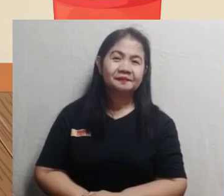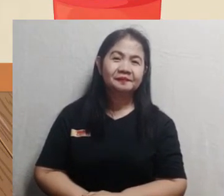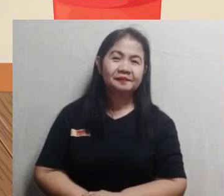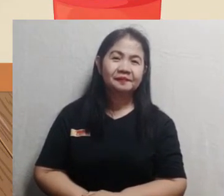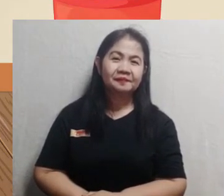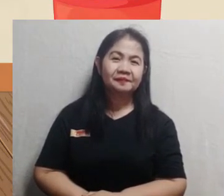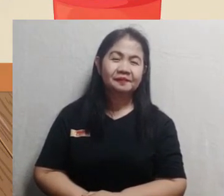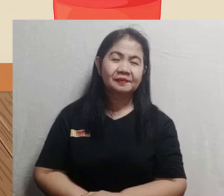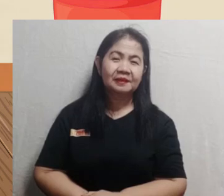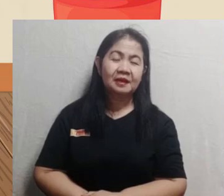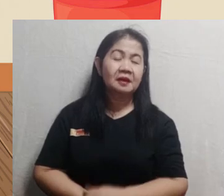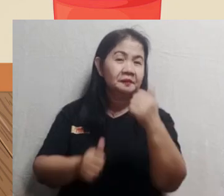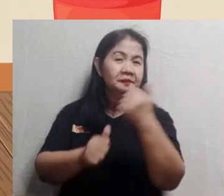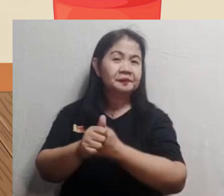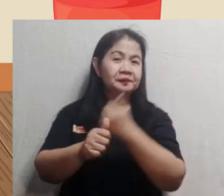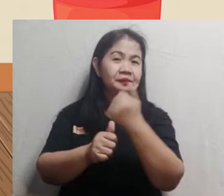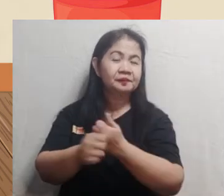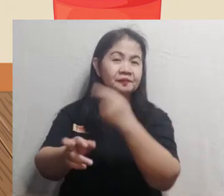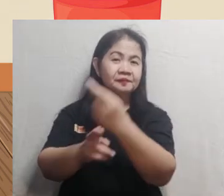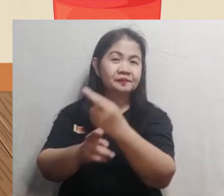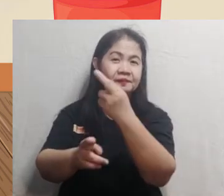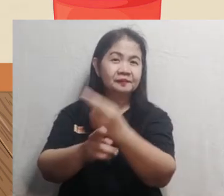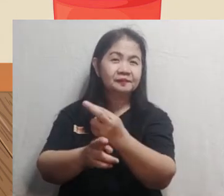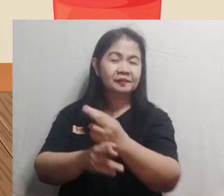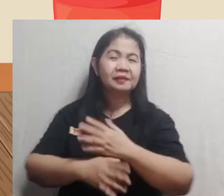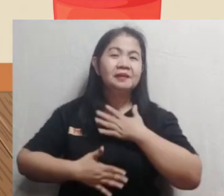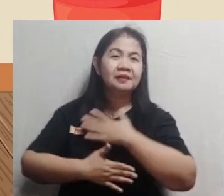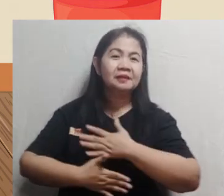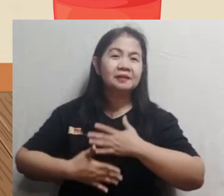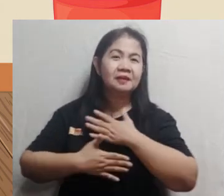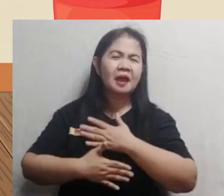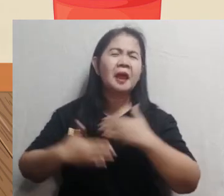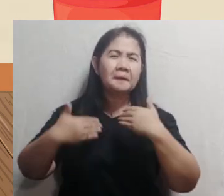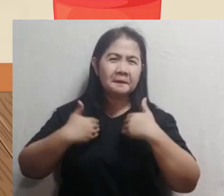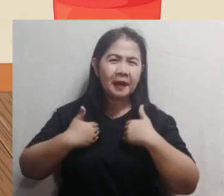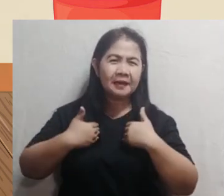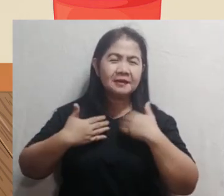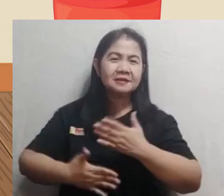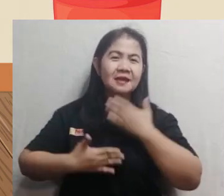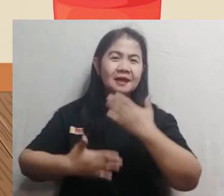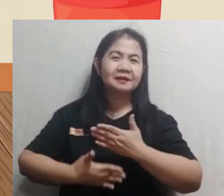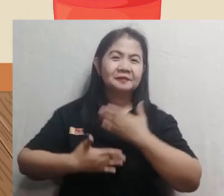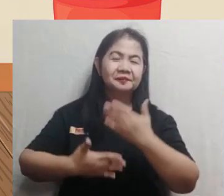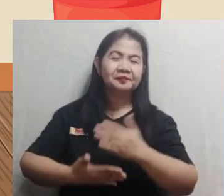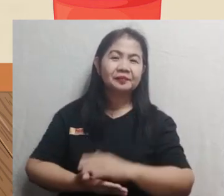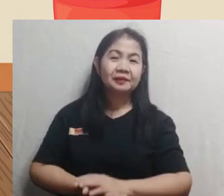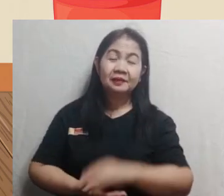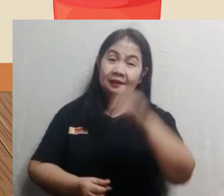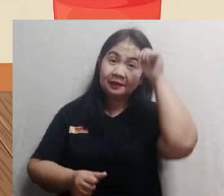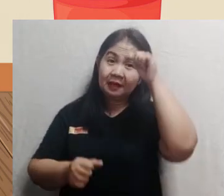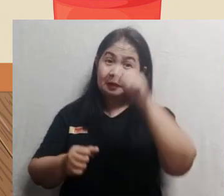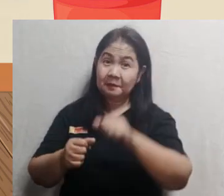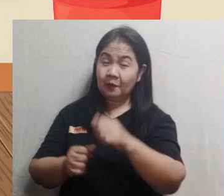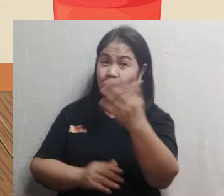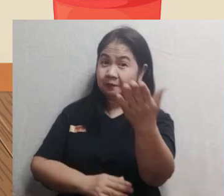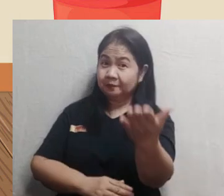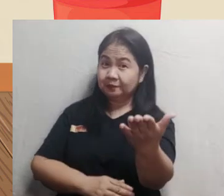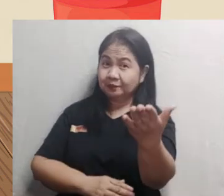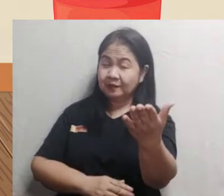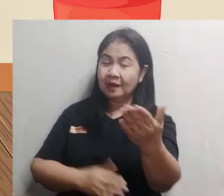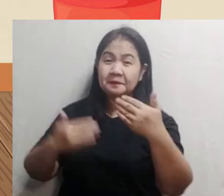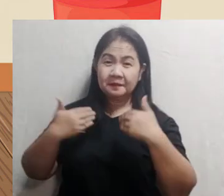Ang bawat karapatan ay tinatamasa ng may kasiyahan. Tandaan mo, may mga paraan